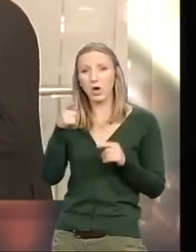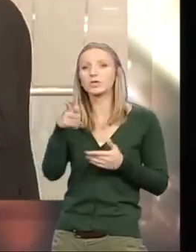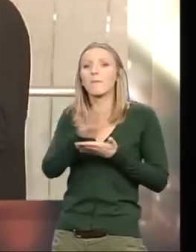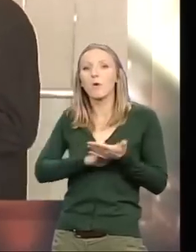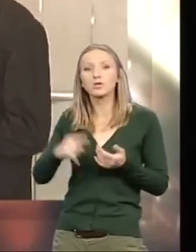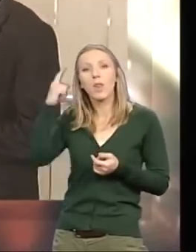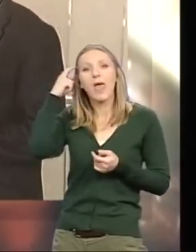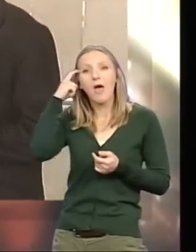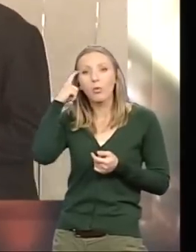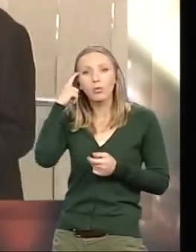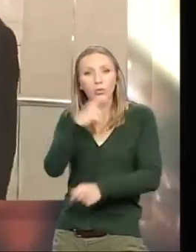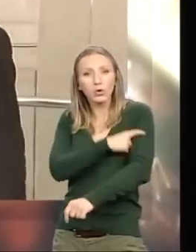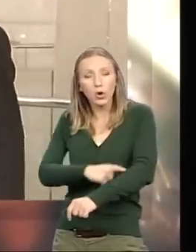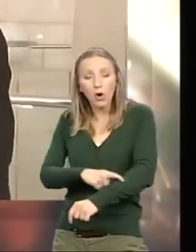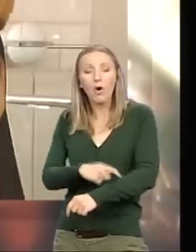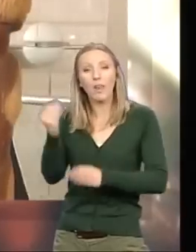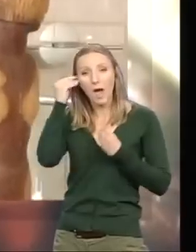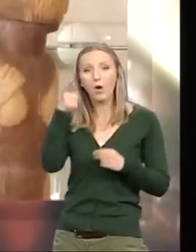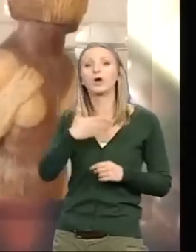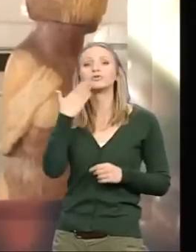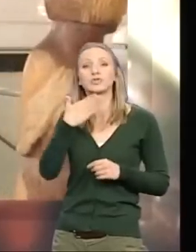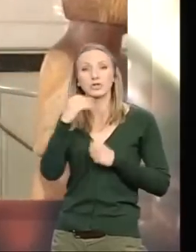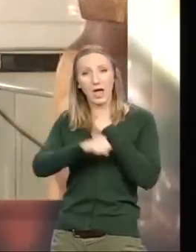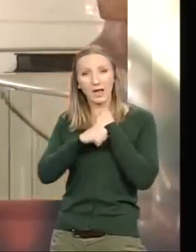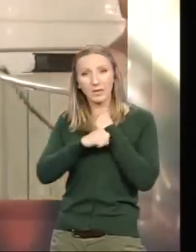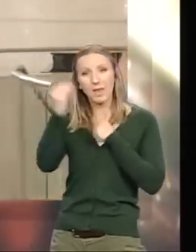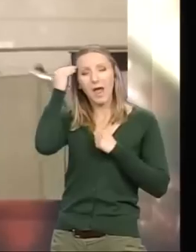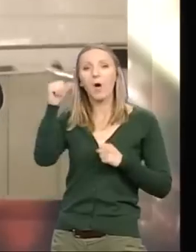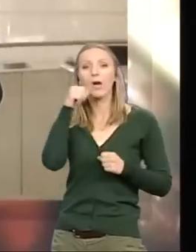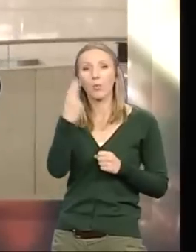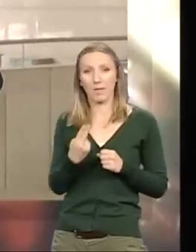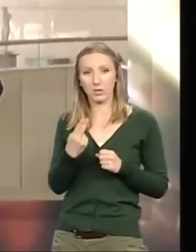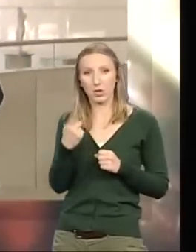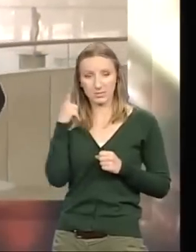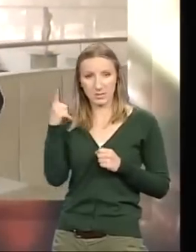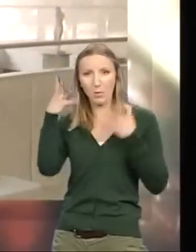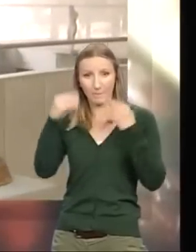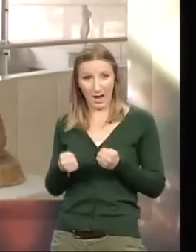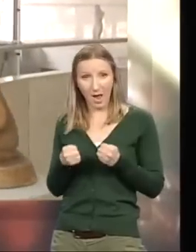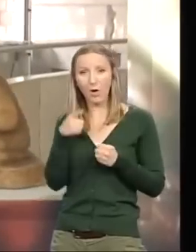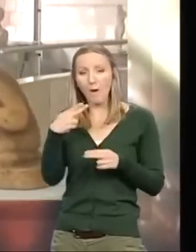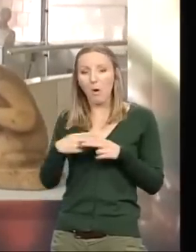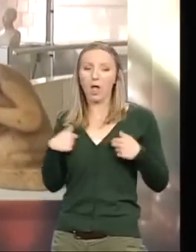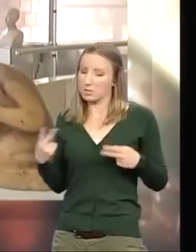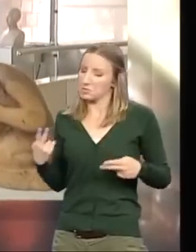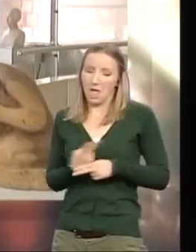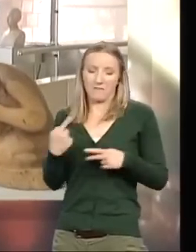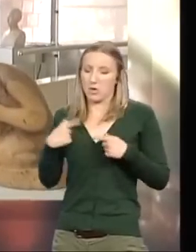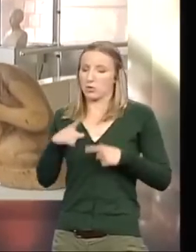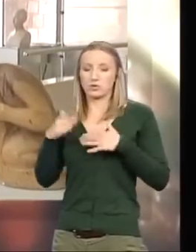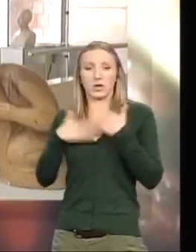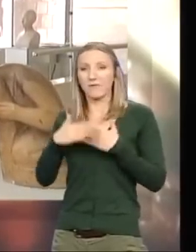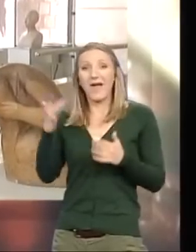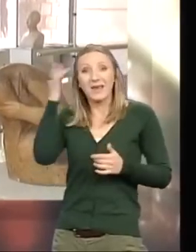neuronaukama, a danas radi na Češkoj akademiji nauka i umetnosti u Pragu. Sa bolišću je naučio da živi i kaže da